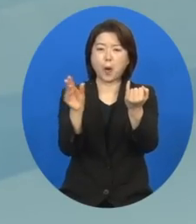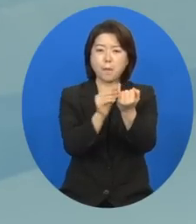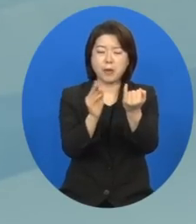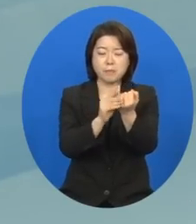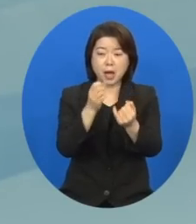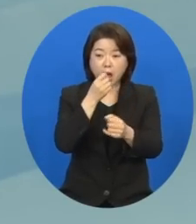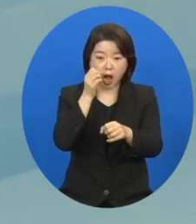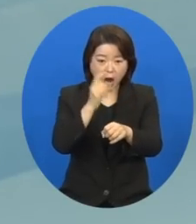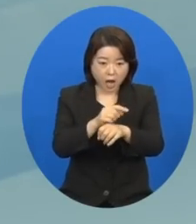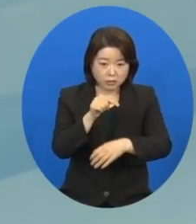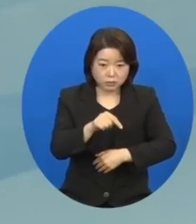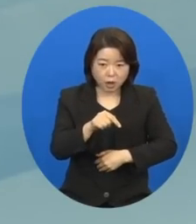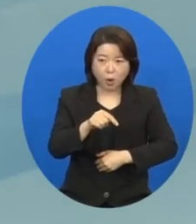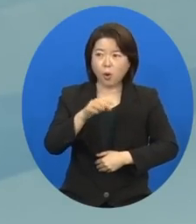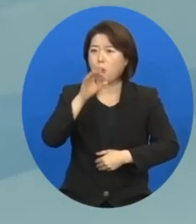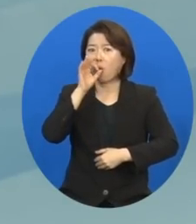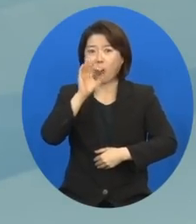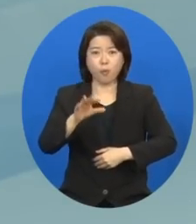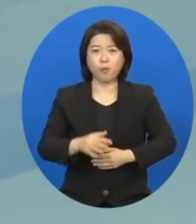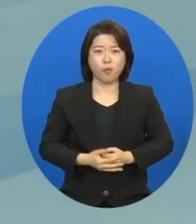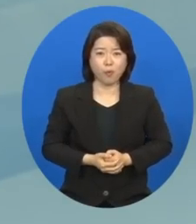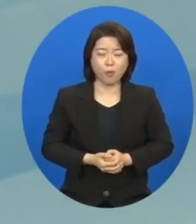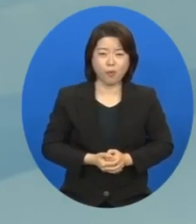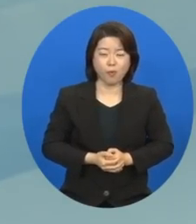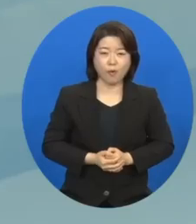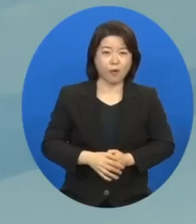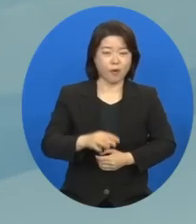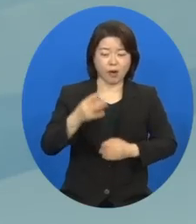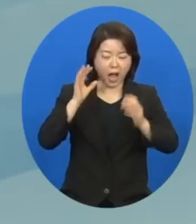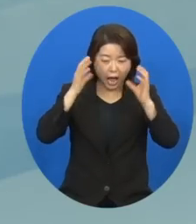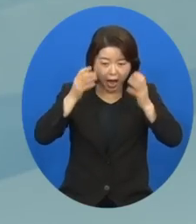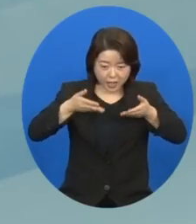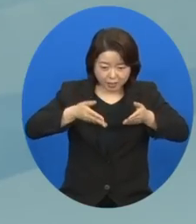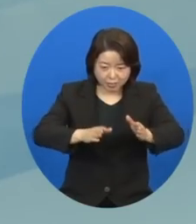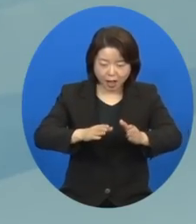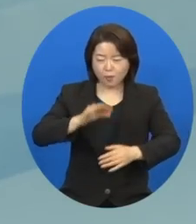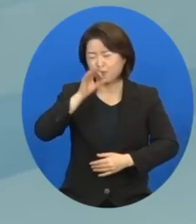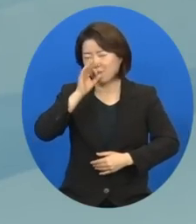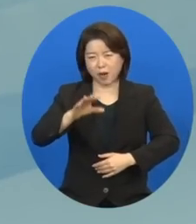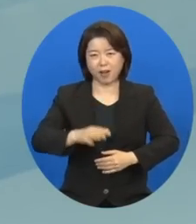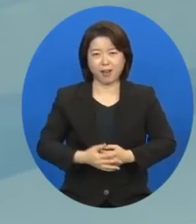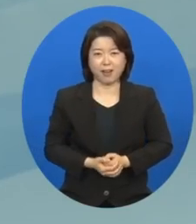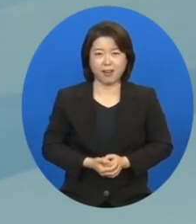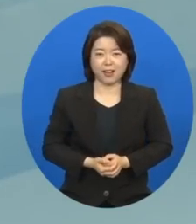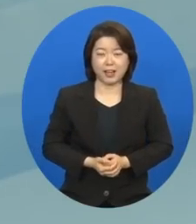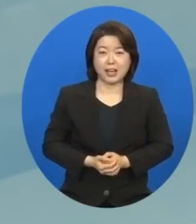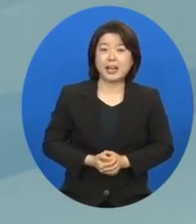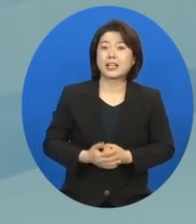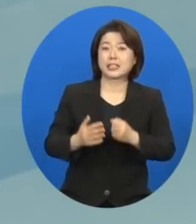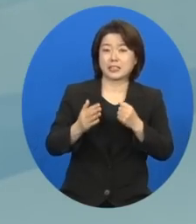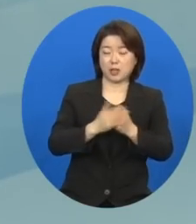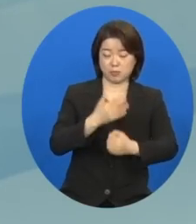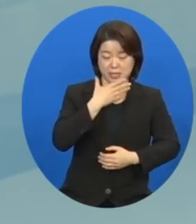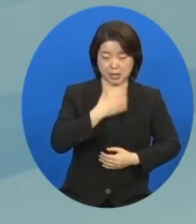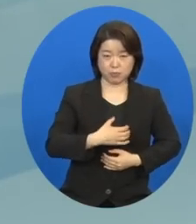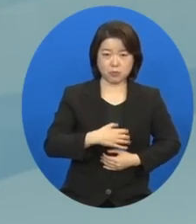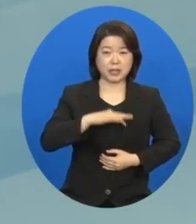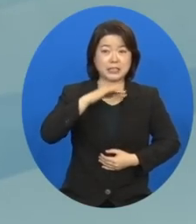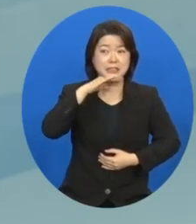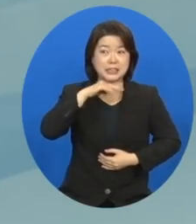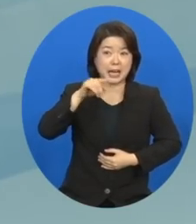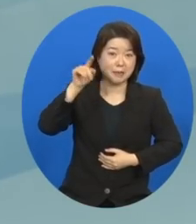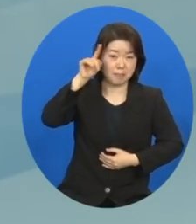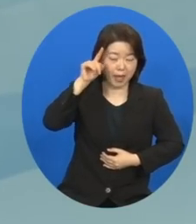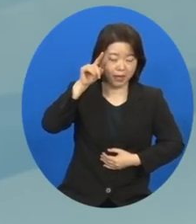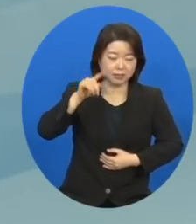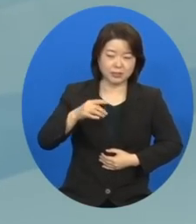이제는 굉장히 낮아졌다. 사실상 없어졌다는 뜻입니다. 그래서 이제 아브라함은 거의 100세가 되었고 이제 사라는